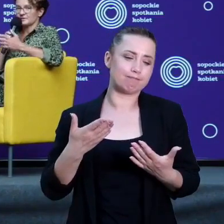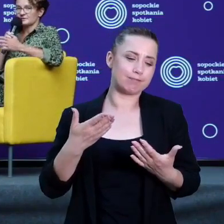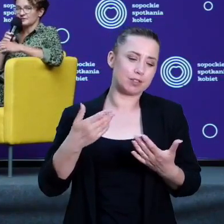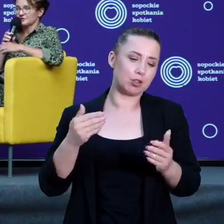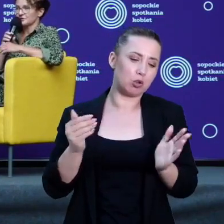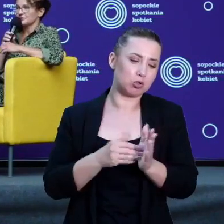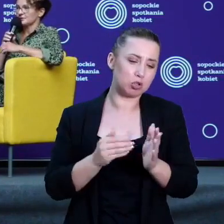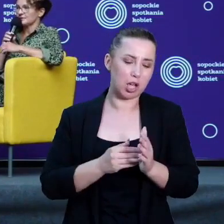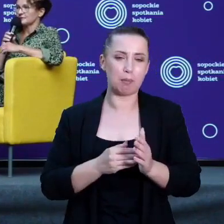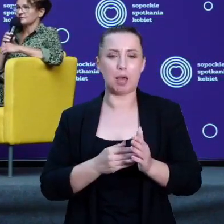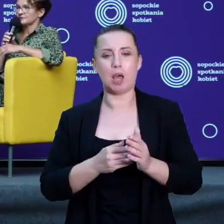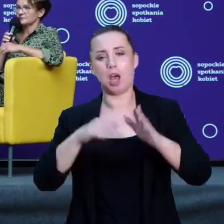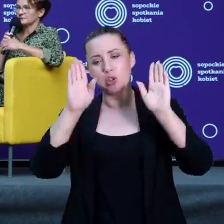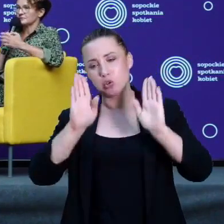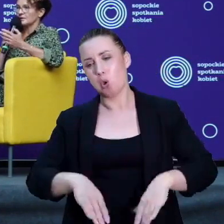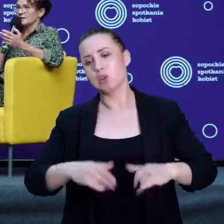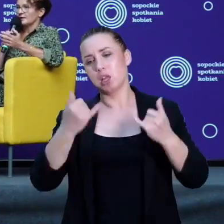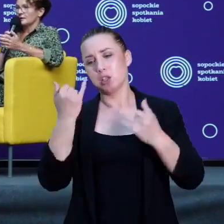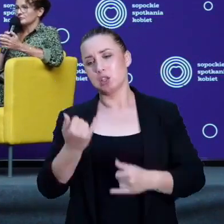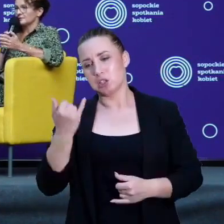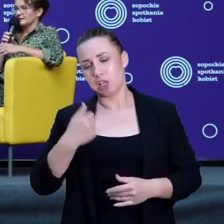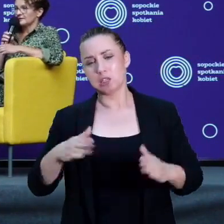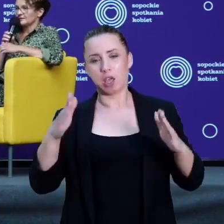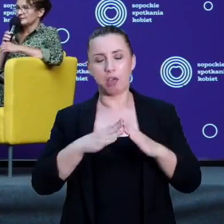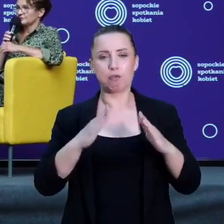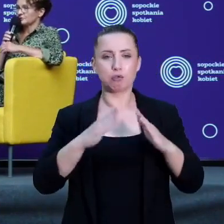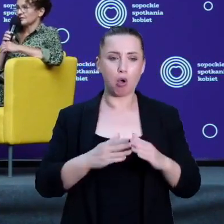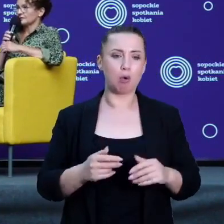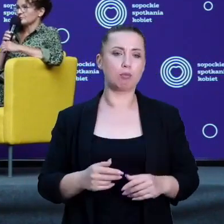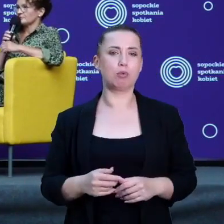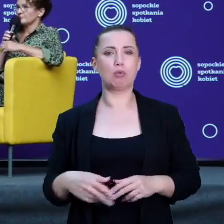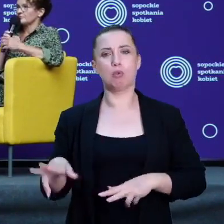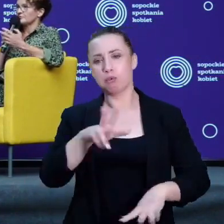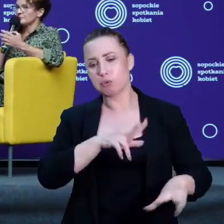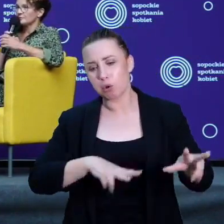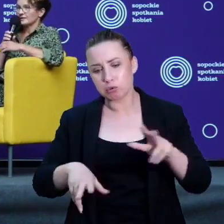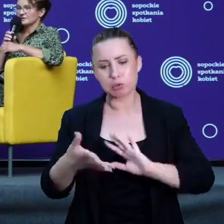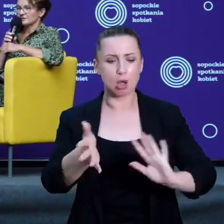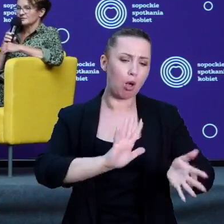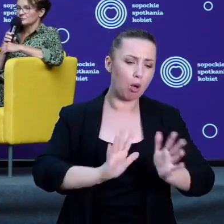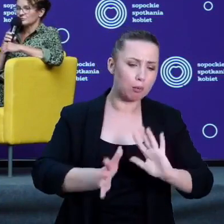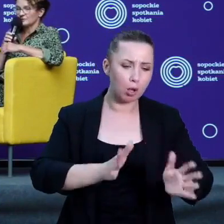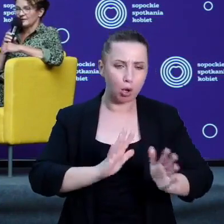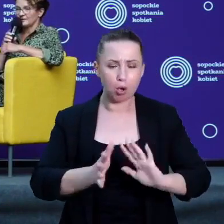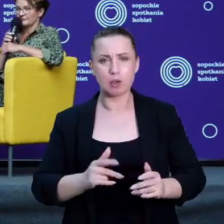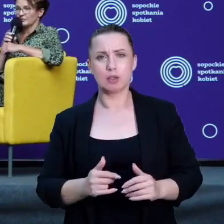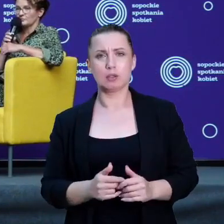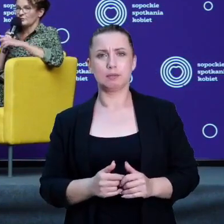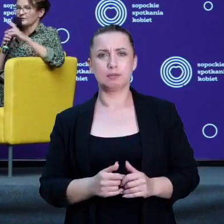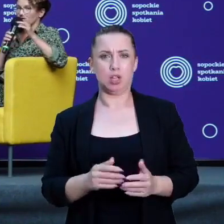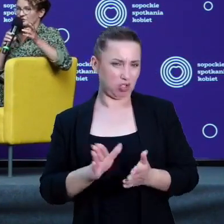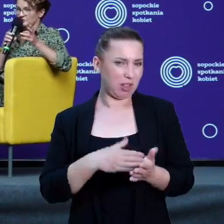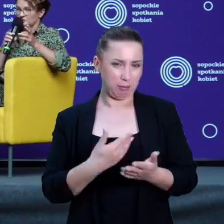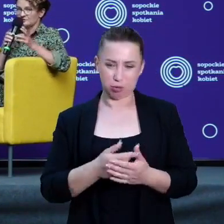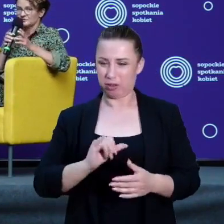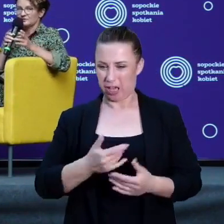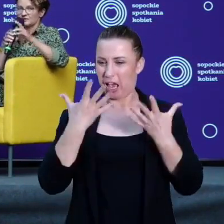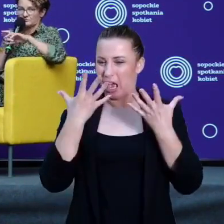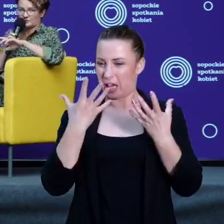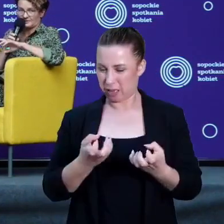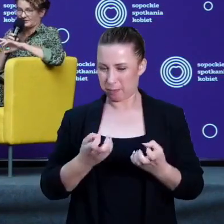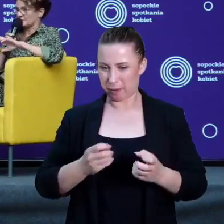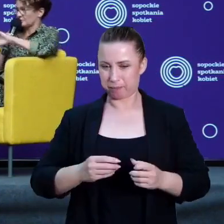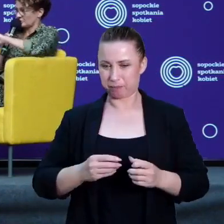się poświęcać dla dzieci, tak? Oddanie czy jakby wybór jakiejś instytucjonalnej formy opieki, czy to